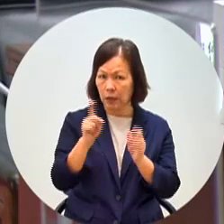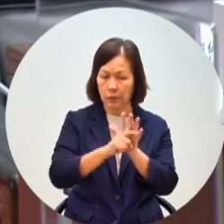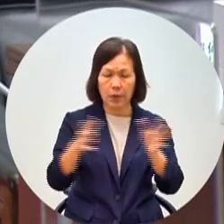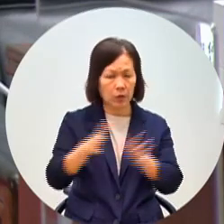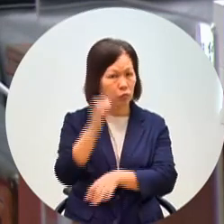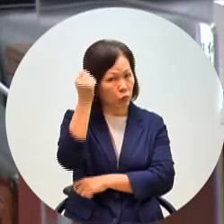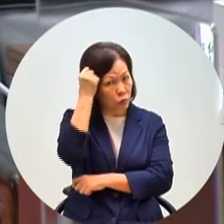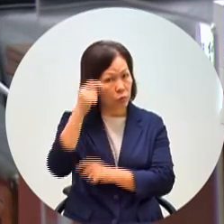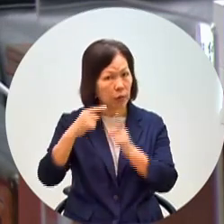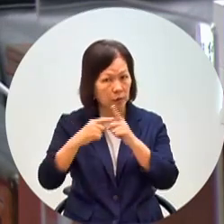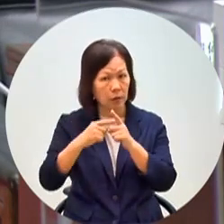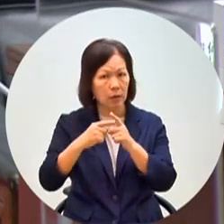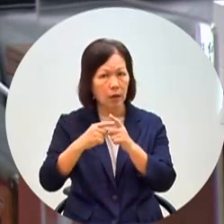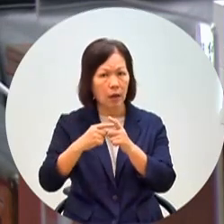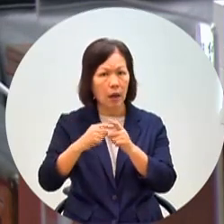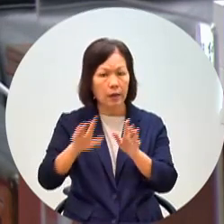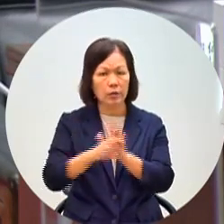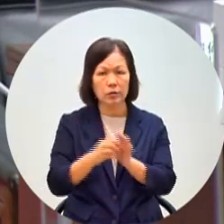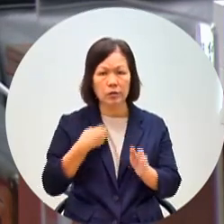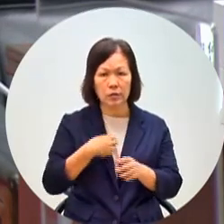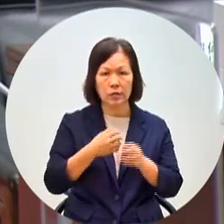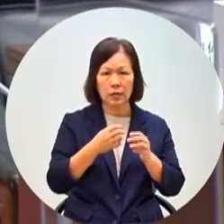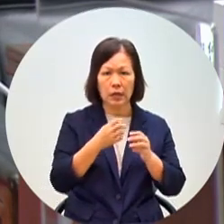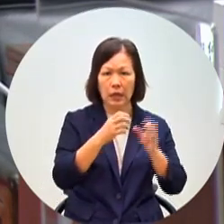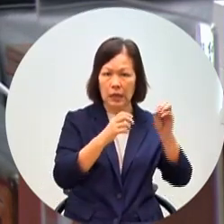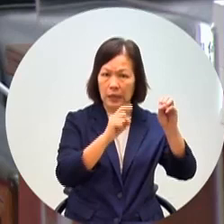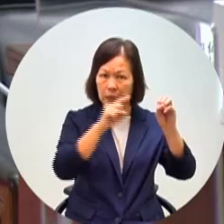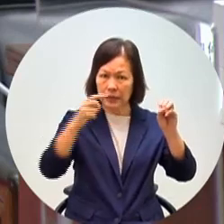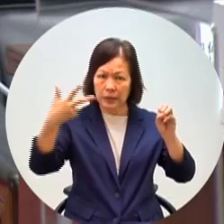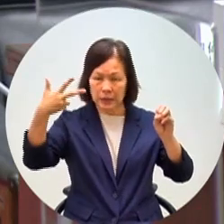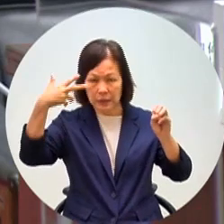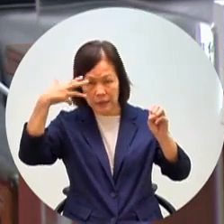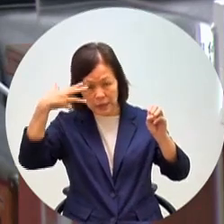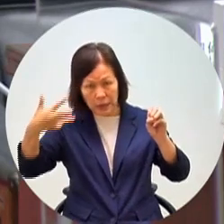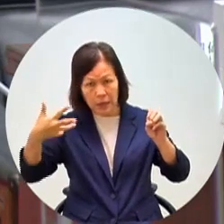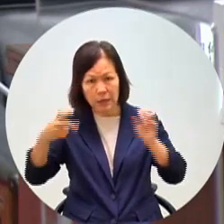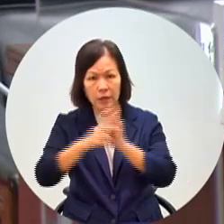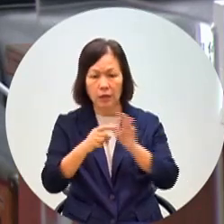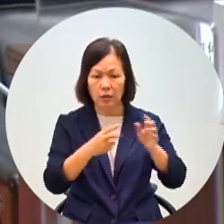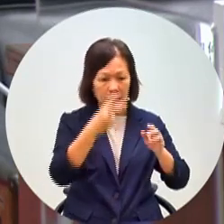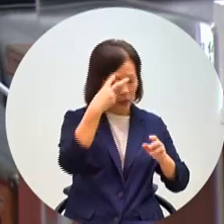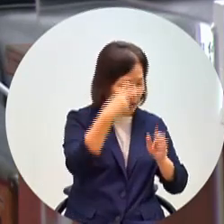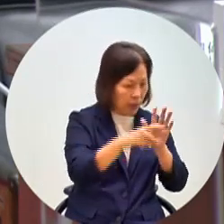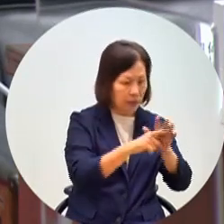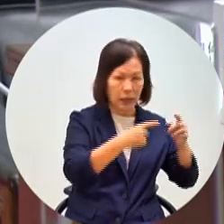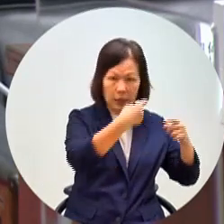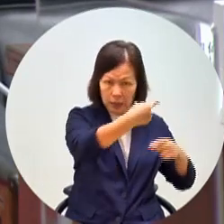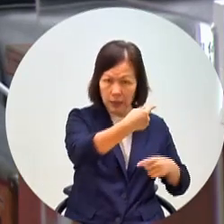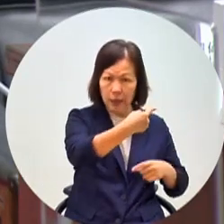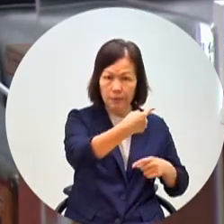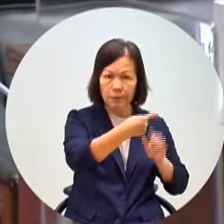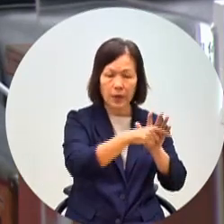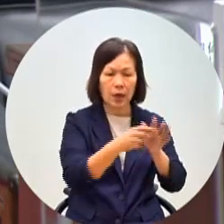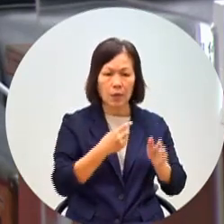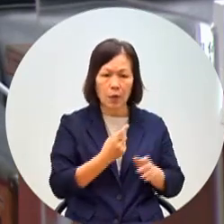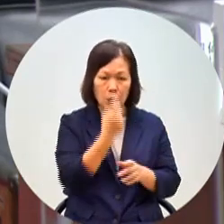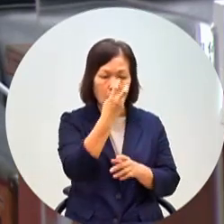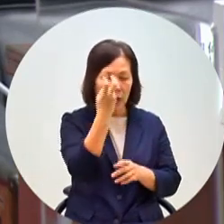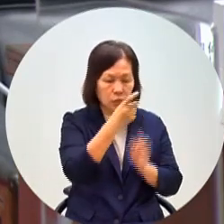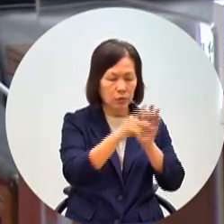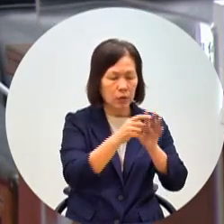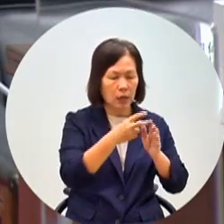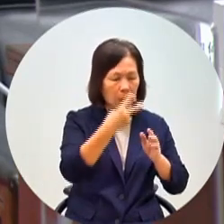者现在是0+7，就是两天阴性，快筛阴性就可以出